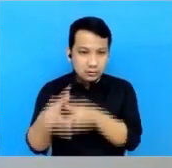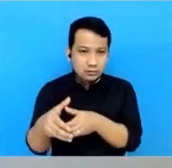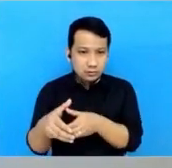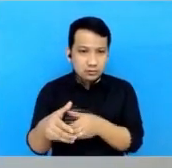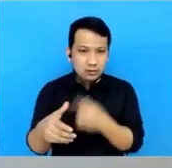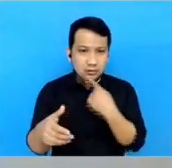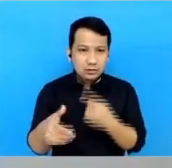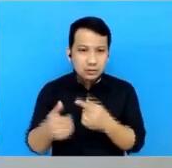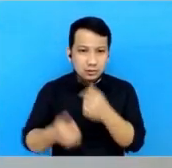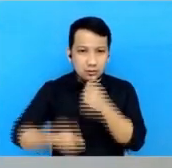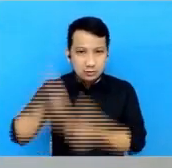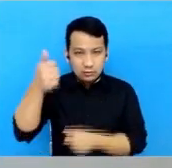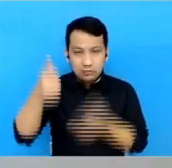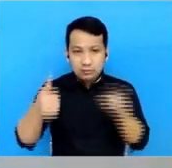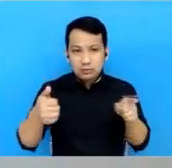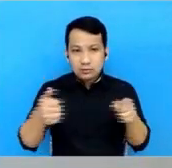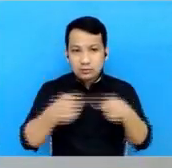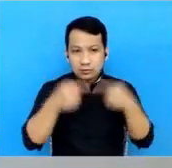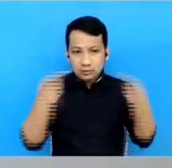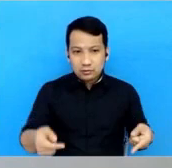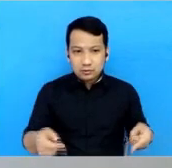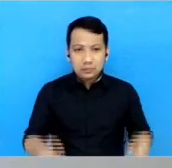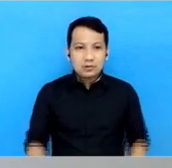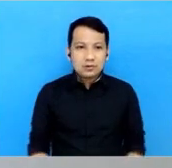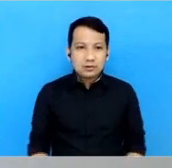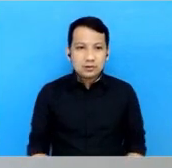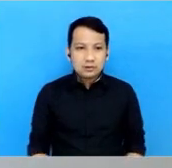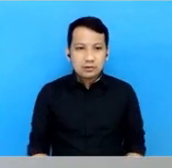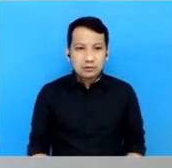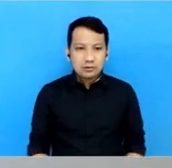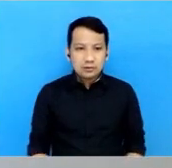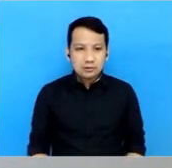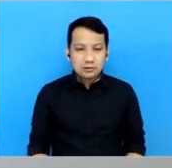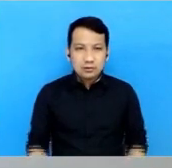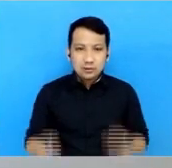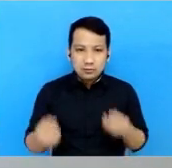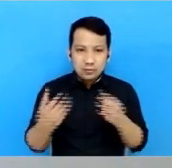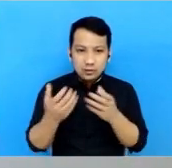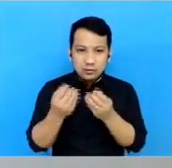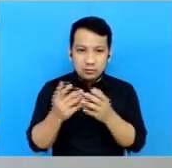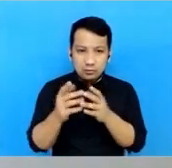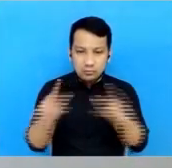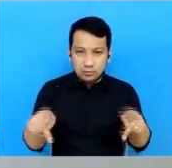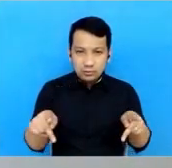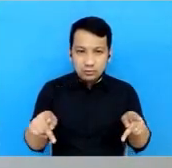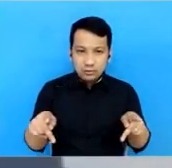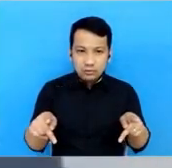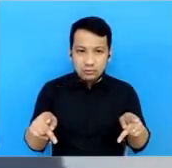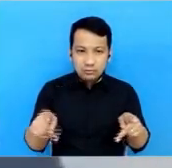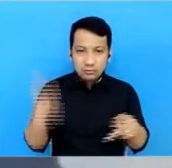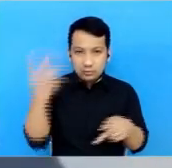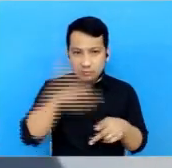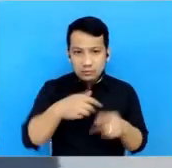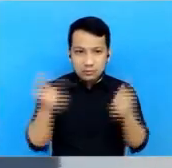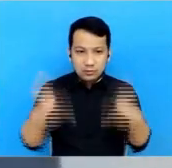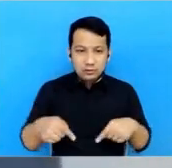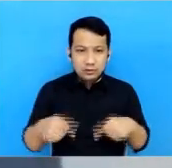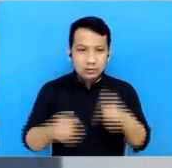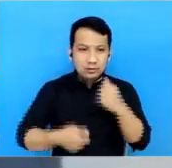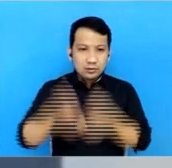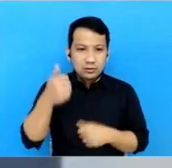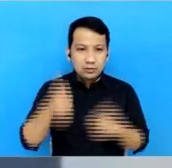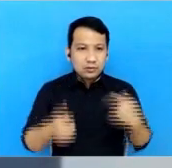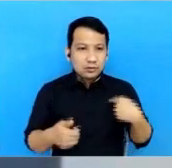papanalunin yung kalaban, di ba? Samantalang dito, doon sa marami, aba, eh, mas maganda yung chance. Hindi unity